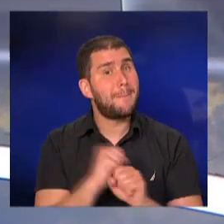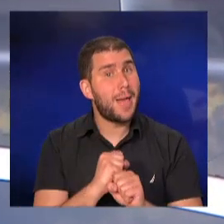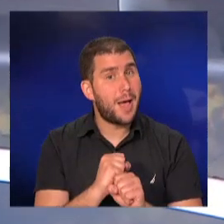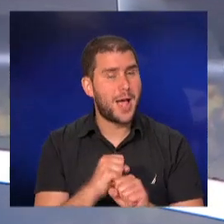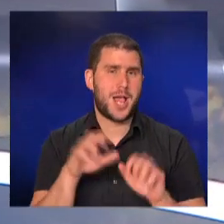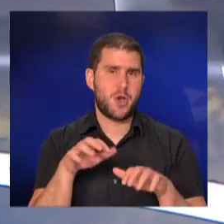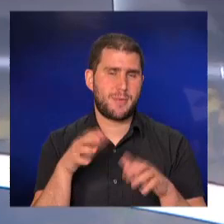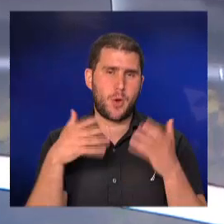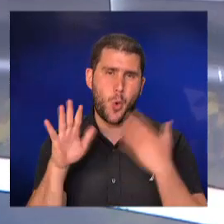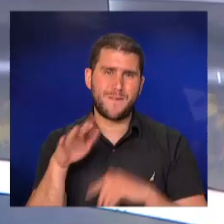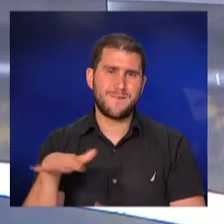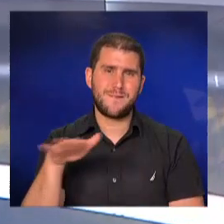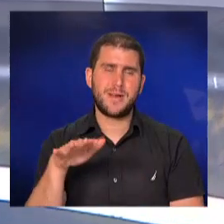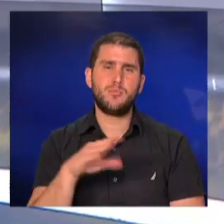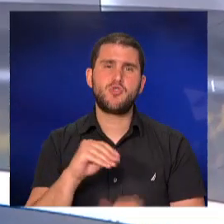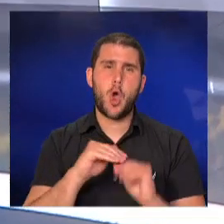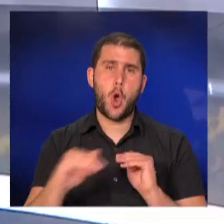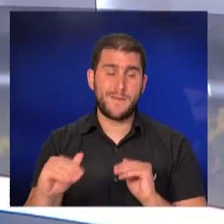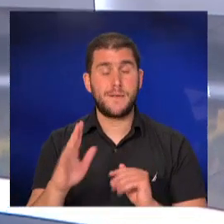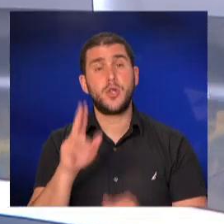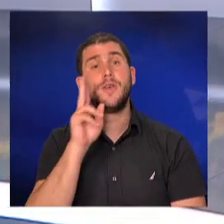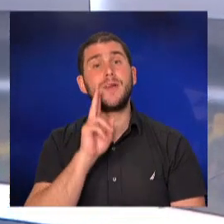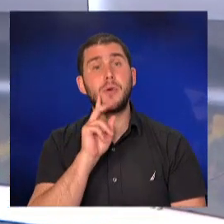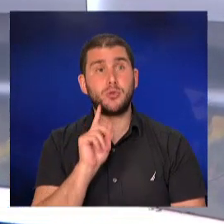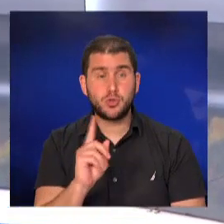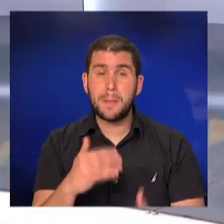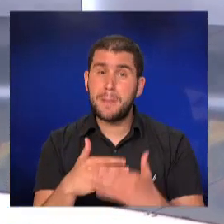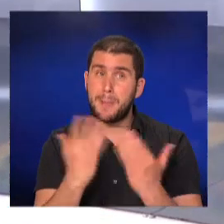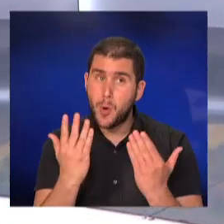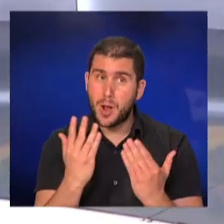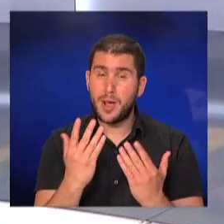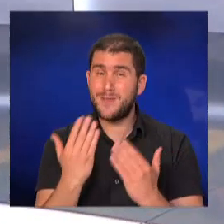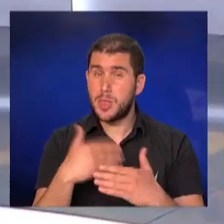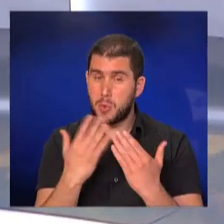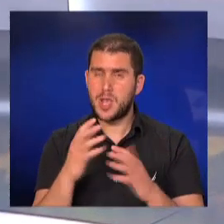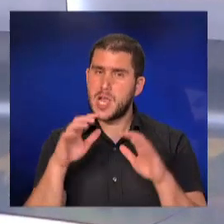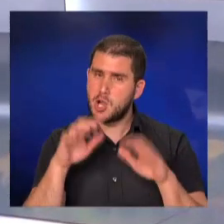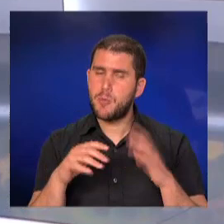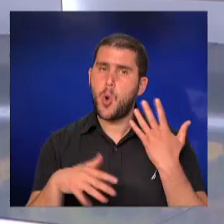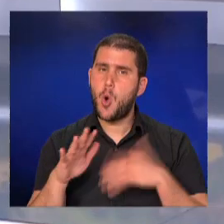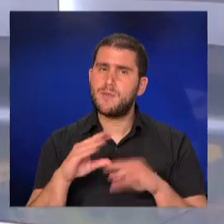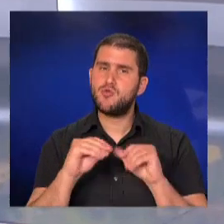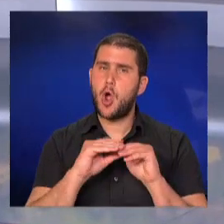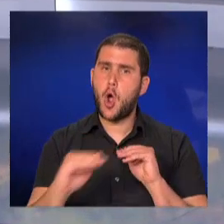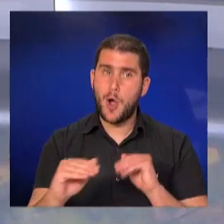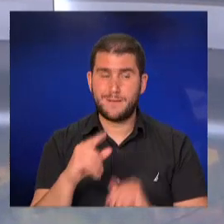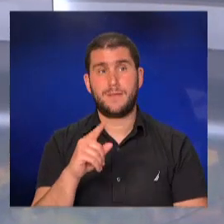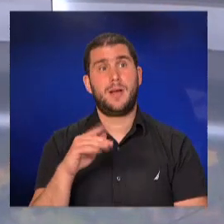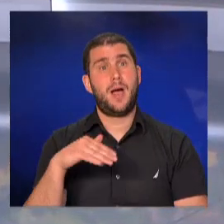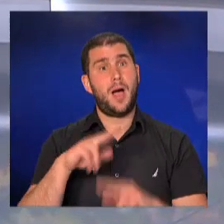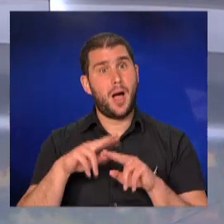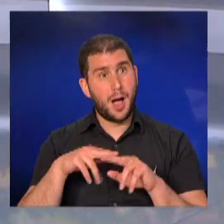הגשם מתמקד בעיקר לאורך מישור חוף, וביום שישי בבוקר, ככה לפנות בוקר, הגשם יהיה בעיקר לאורך מישור חוף. לאחר